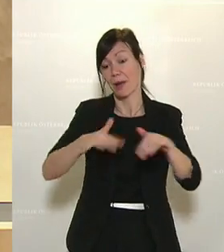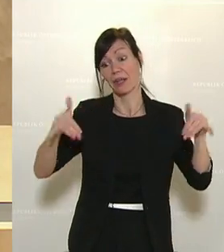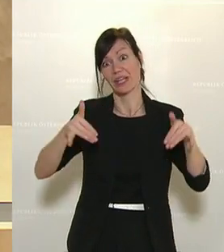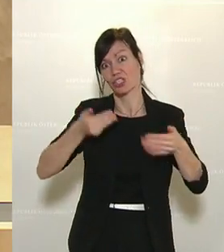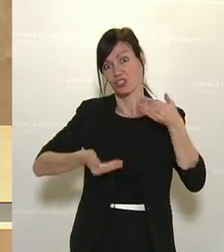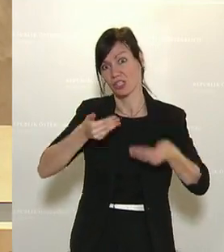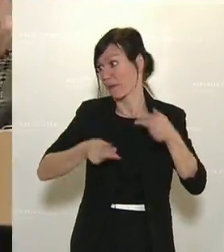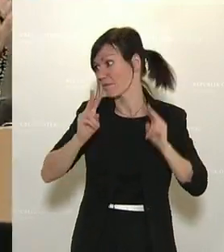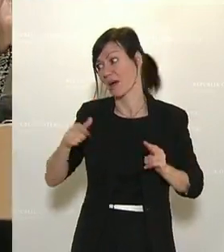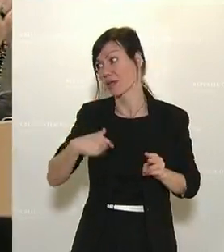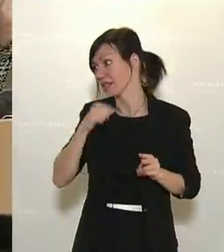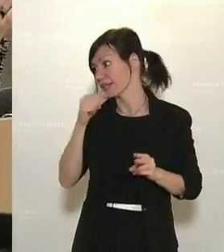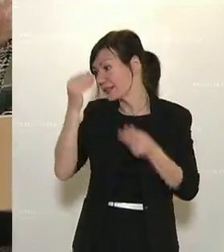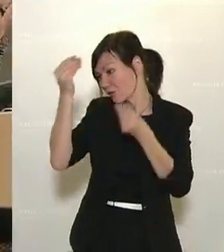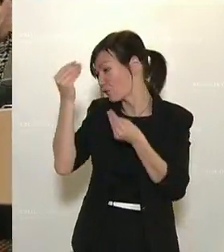würdig.